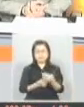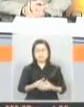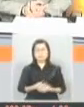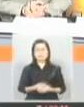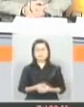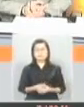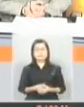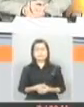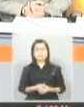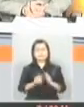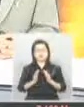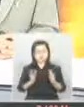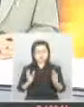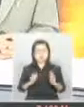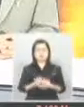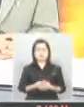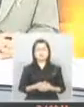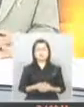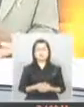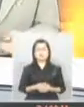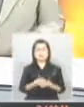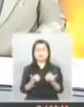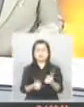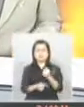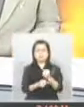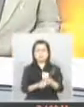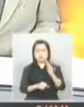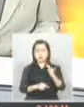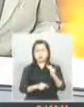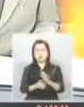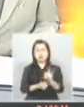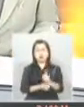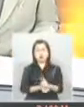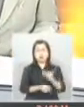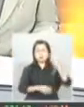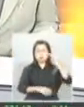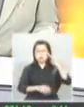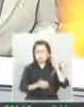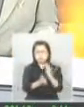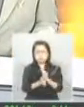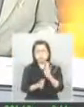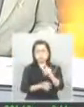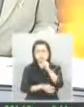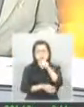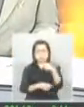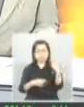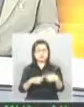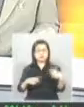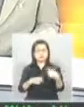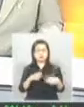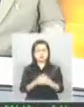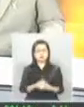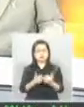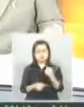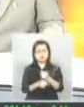รวดีค่ะ ขอบคุณคุณรุ่งทิพย์ค่ะ การทำงานของเจ้าหน้าที่กู้ภัยในนิวซีแลนด์ตอนนี้ดูจะยากลำบากขึ้นนะครับเพราะว่าต้องทำงานท่ามกล